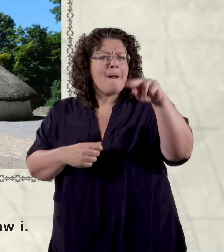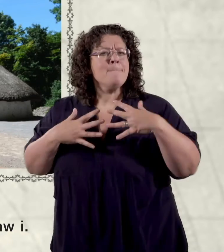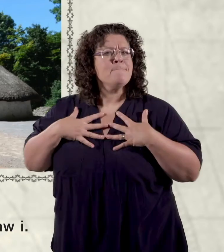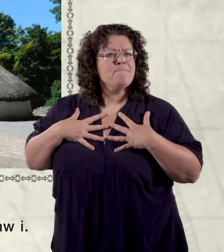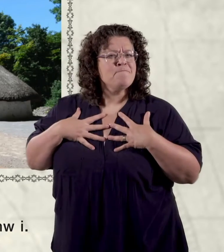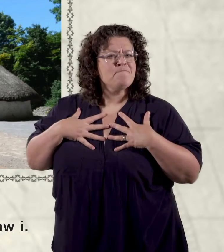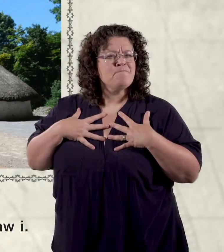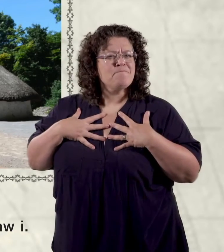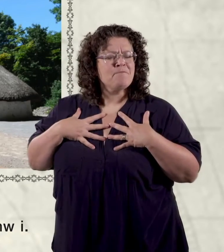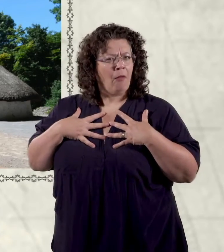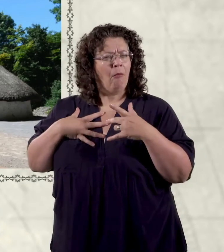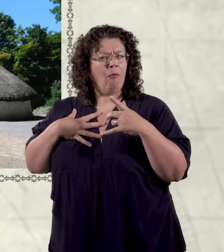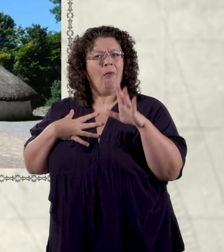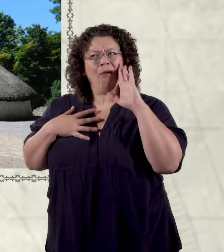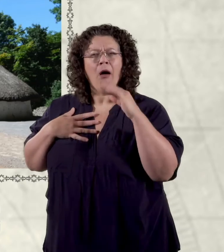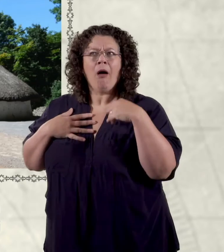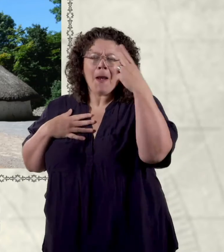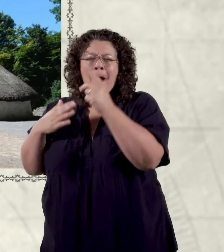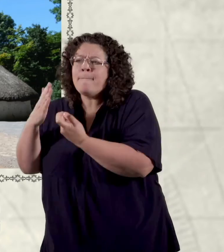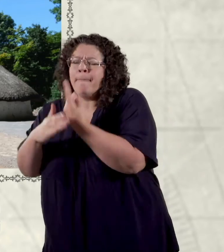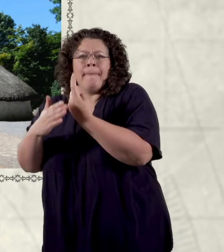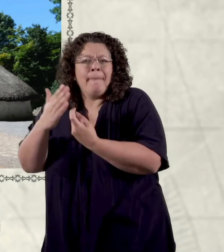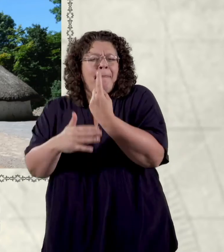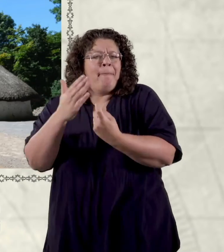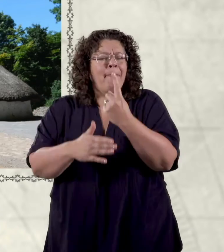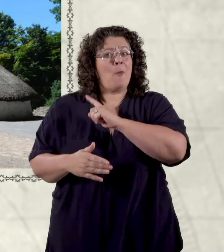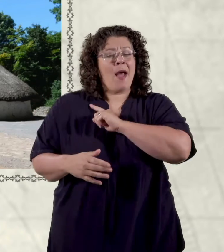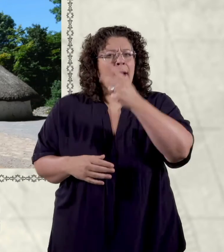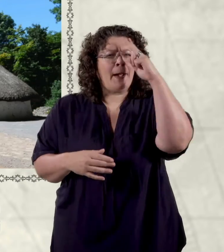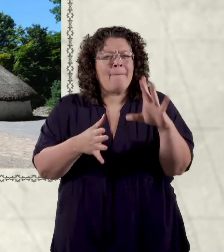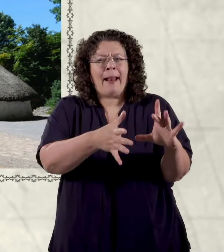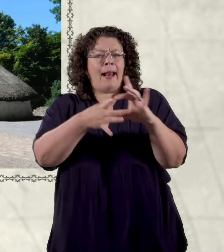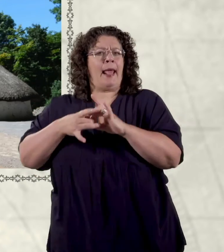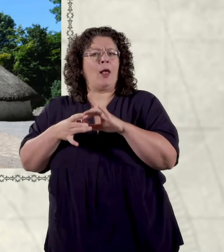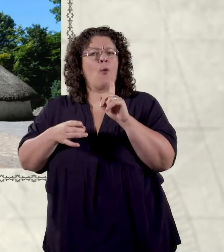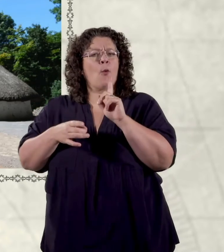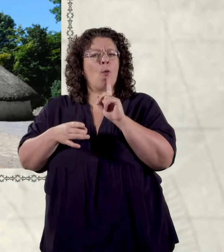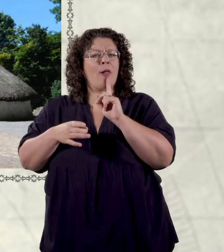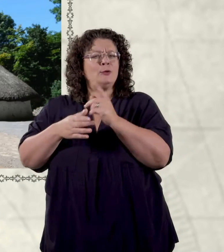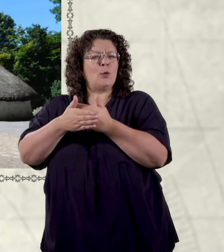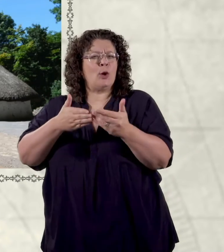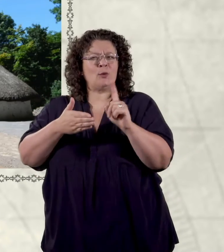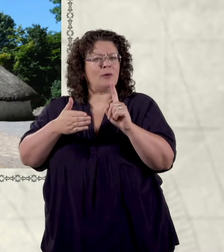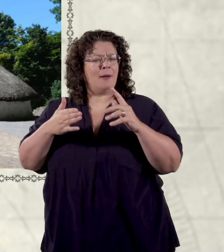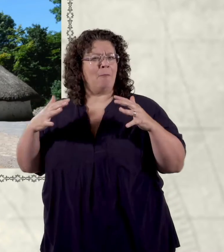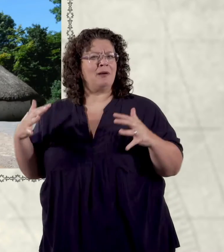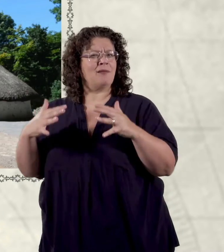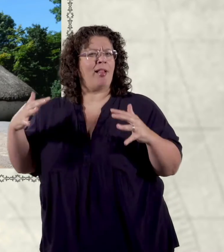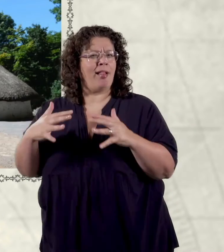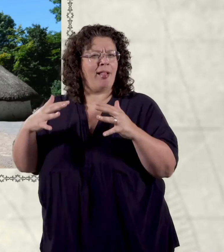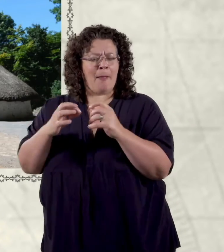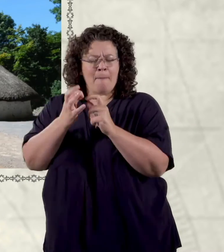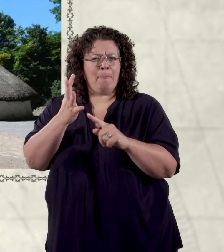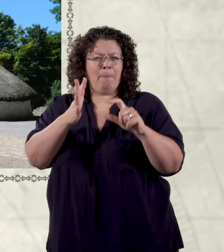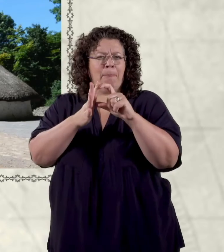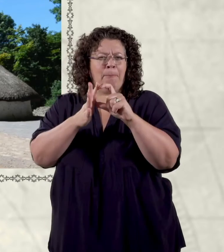i. A mi ydych chi'n clywed yn enw fi'n amlach na ydych chi'n sylweddoli, achos mae'n enw fi yn gysylltiedig efo